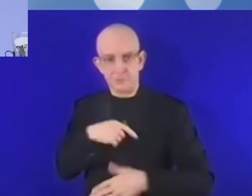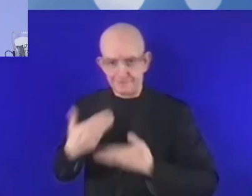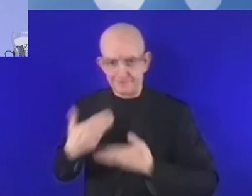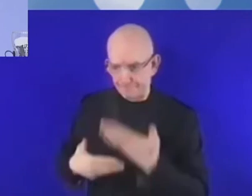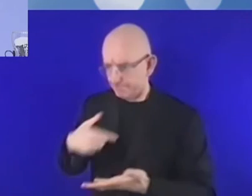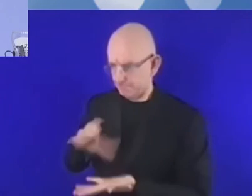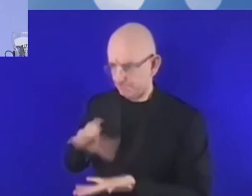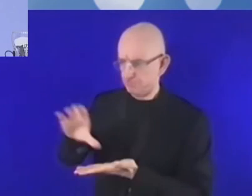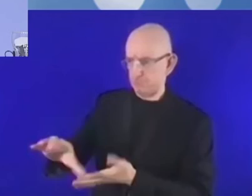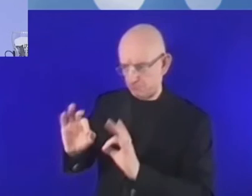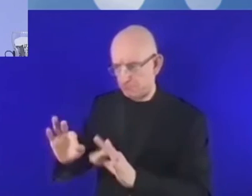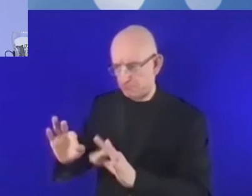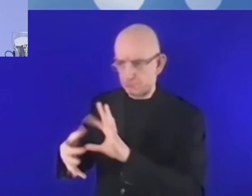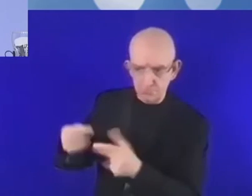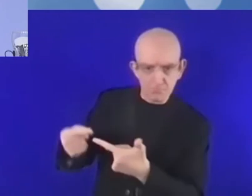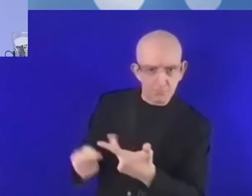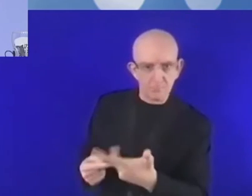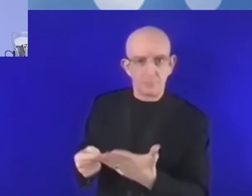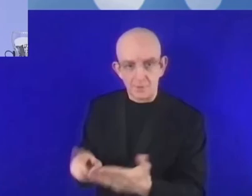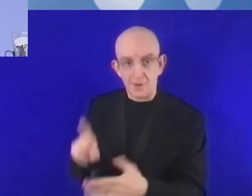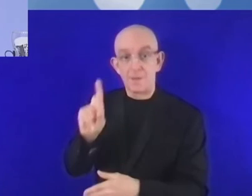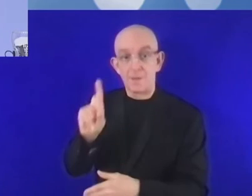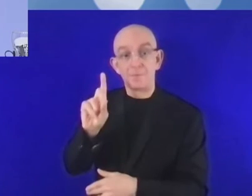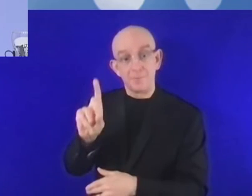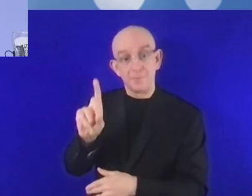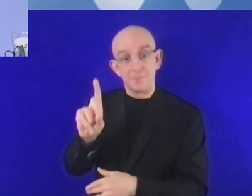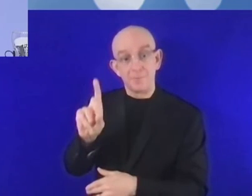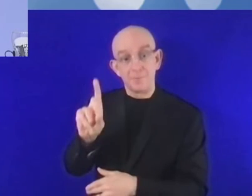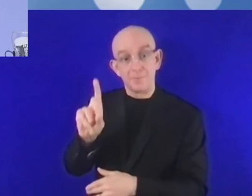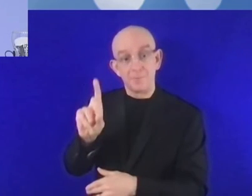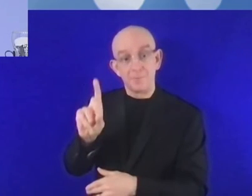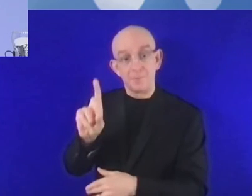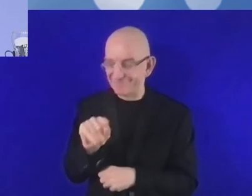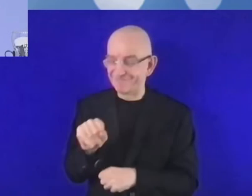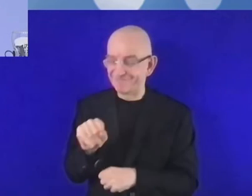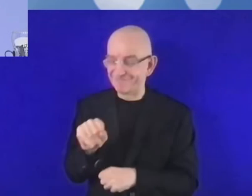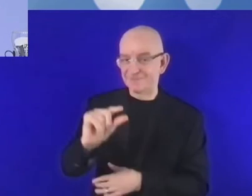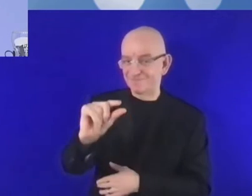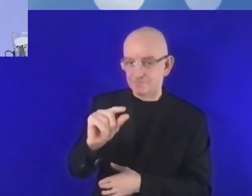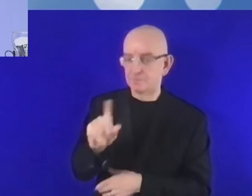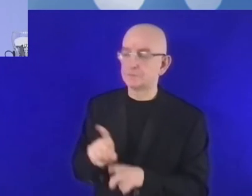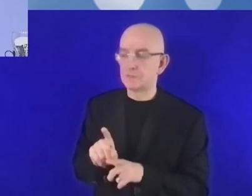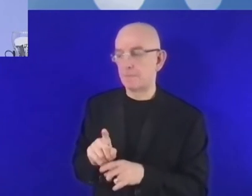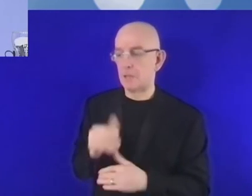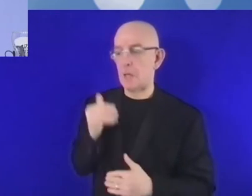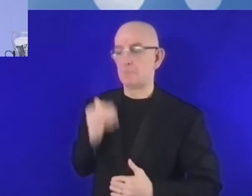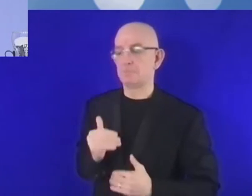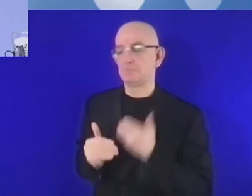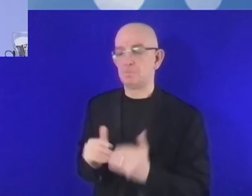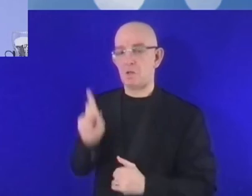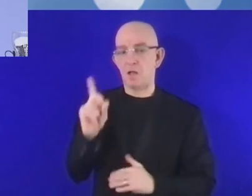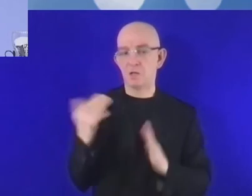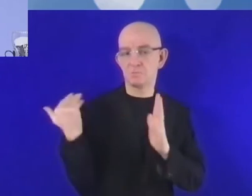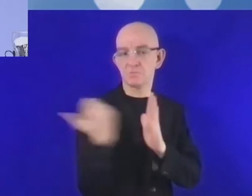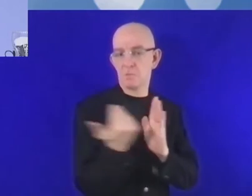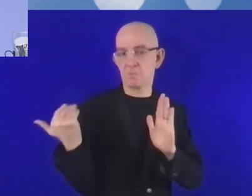обеспечить вовлеченность государственных, международных организаций, учреждений для оказания поддержки. Но, возможно, иногда